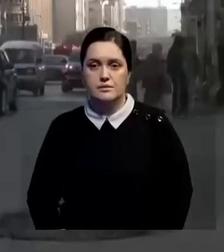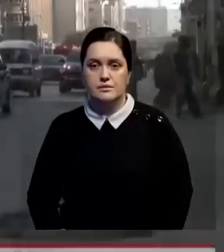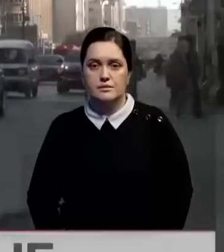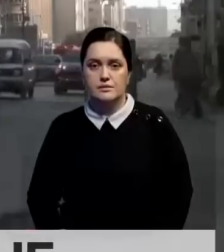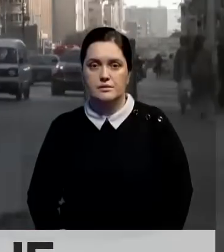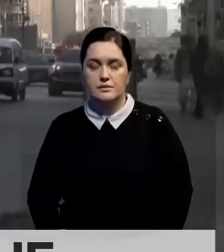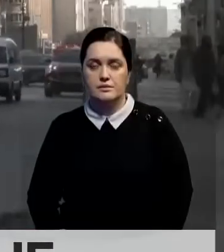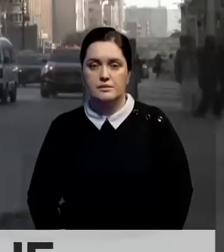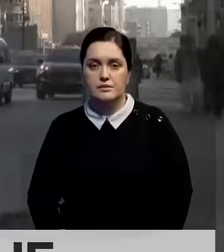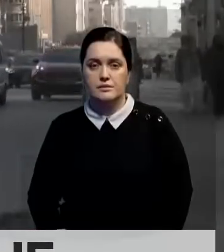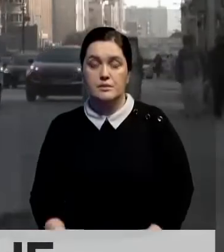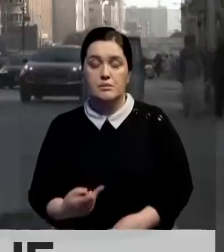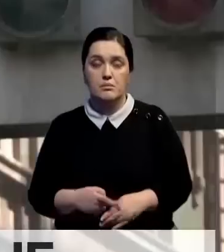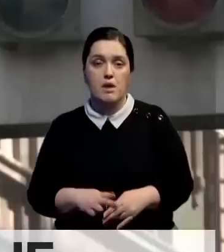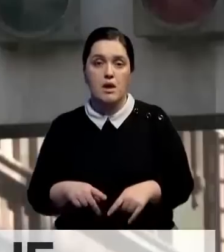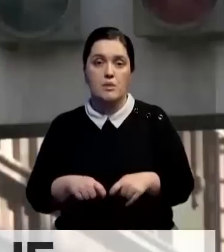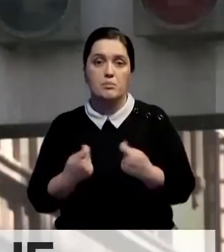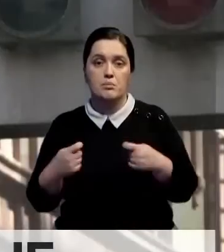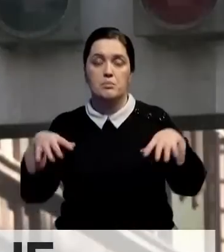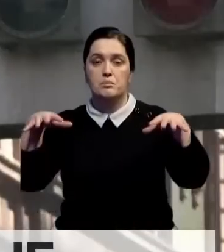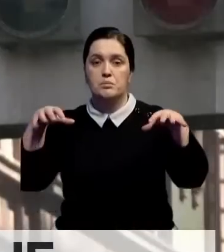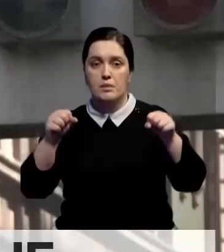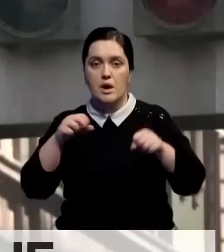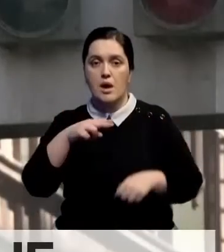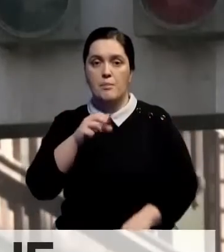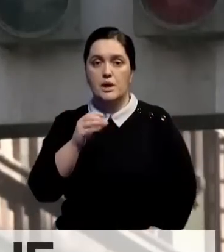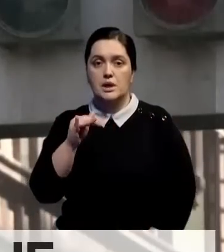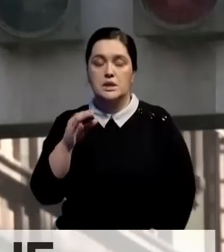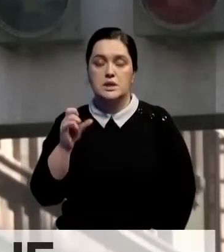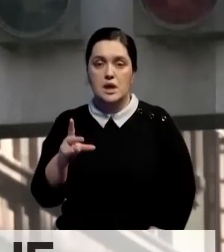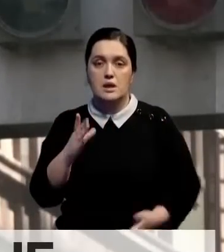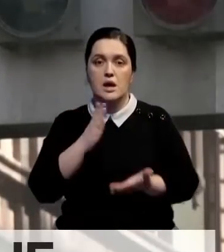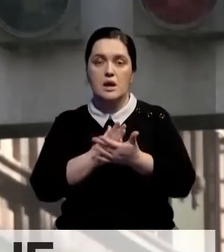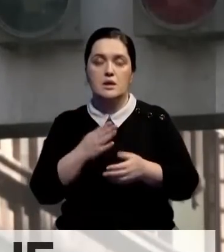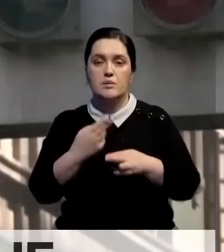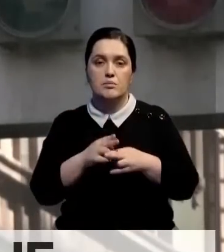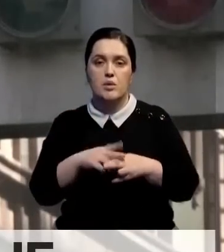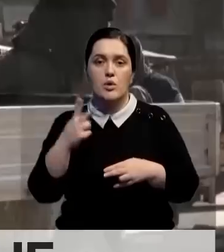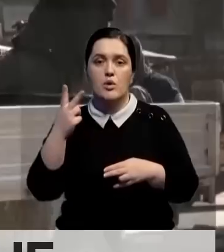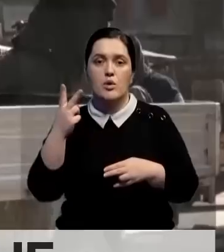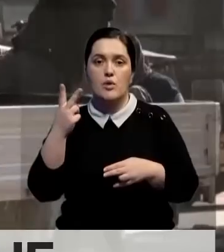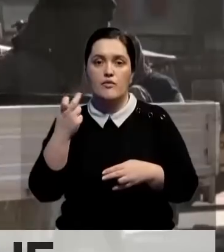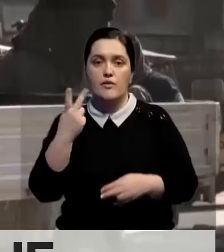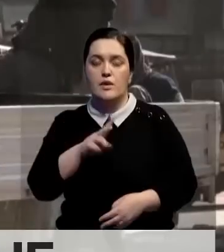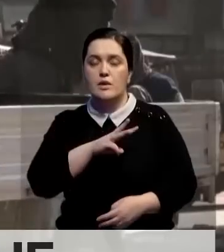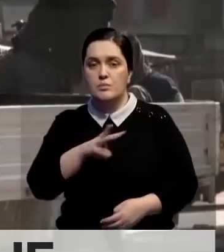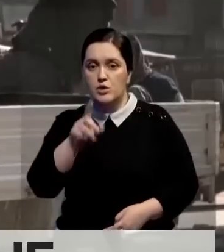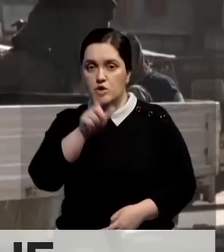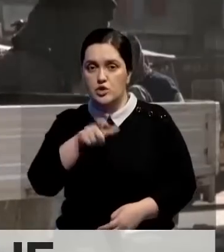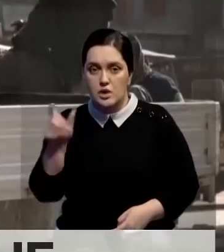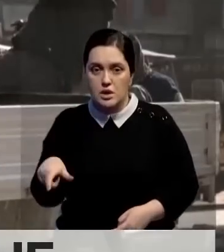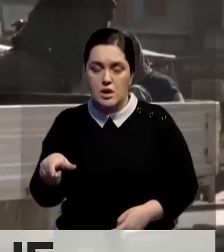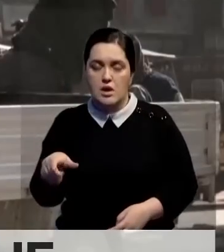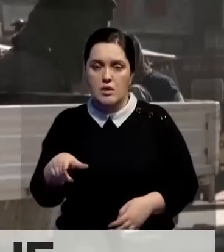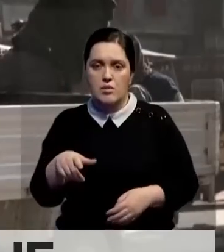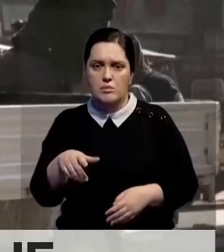Масштабный сбой произошел в энергосистеме Пакистана. Как результат, без света остались более 220 миллионов человек, то есть почти